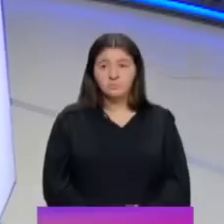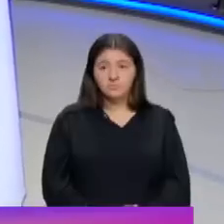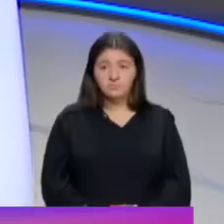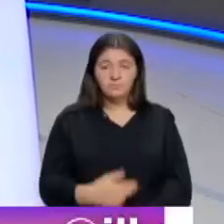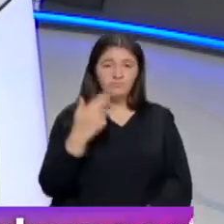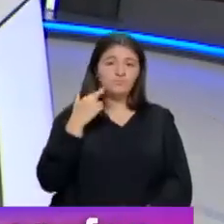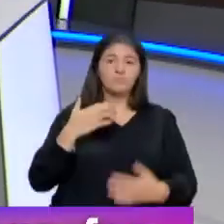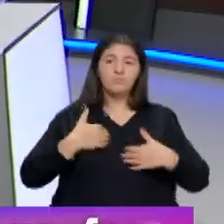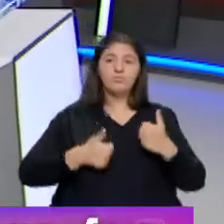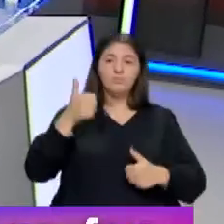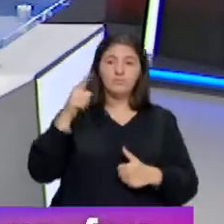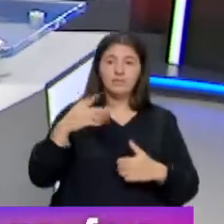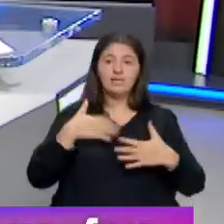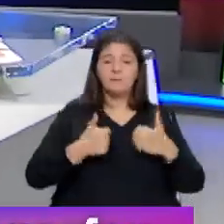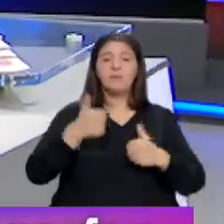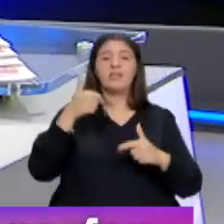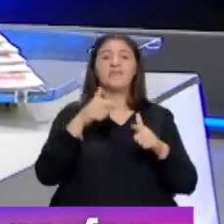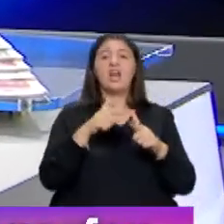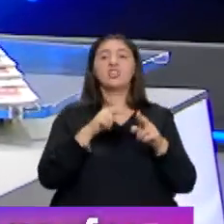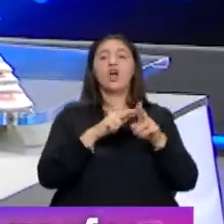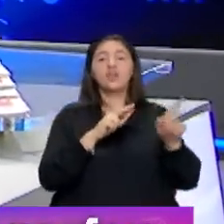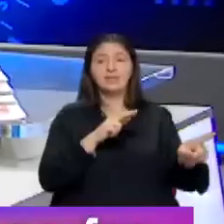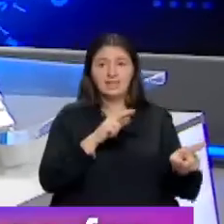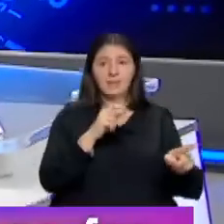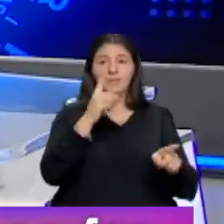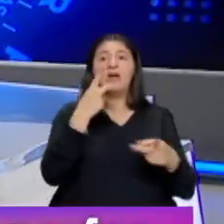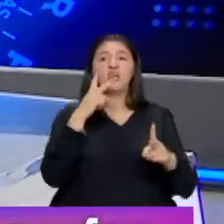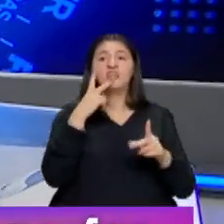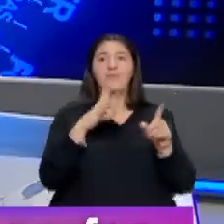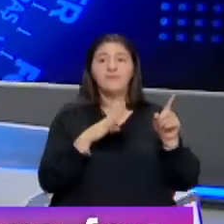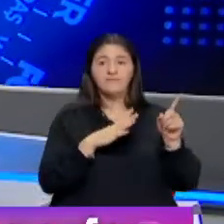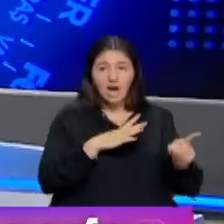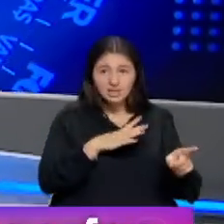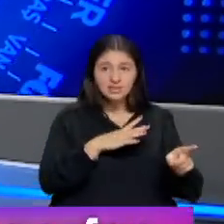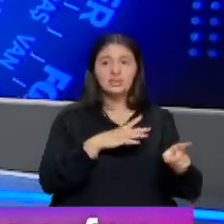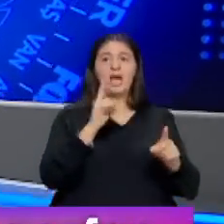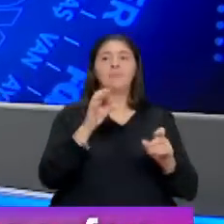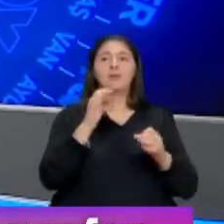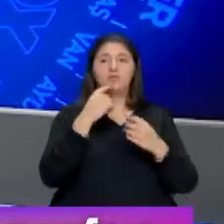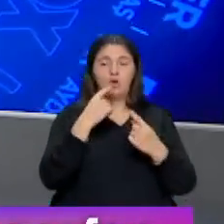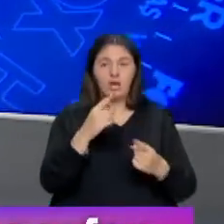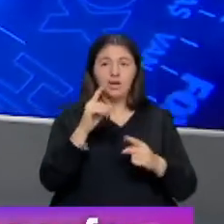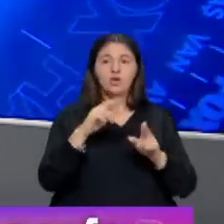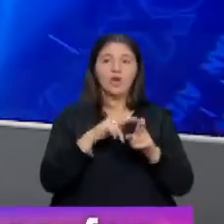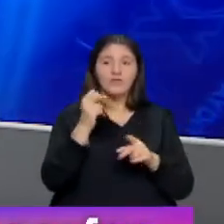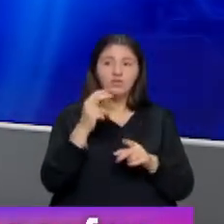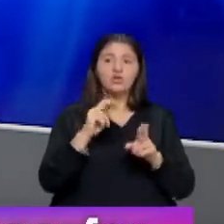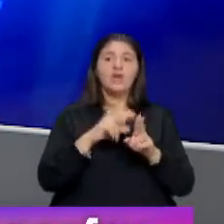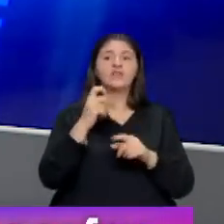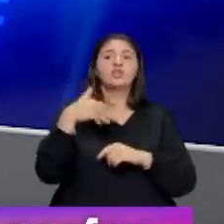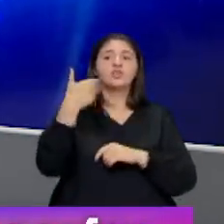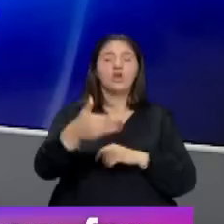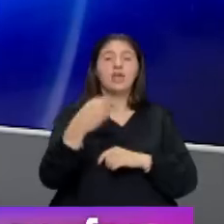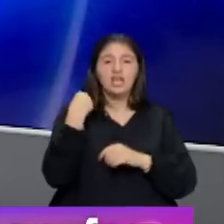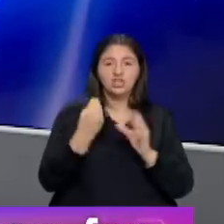Efendim Sağlık Bakanlığından Sağlık Bakanı Fahrettin koca'dan bir açıklama var Hemen paylaşalım yani kovid kovid sonrasında